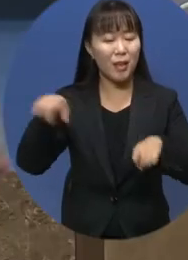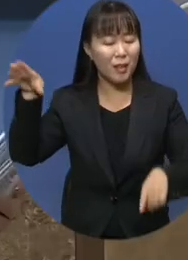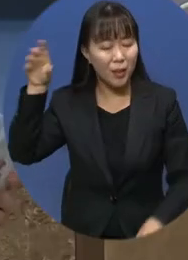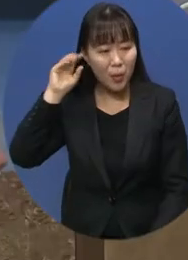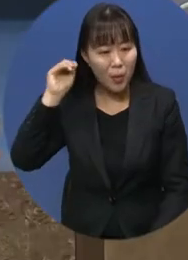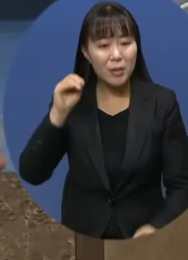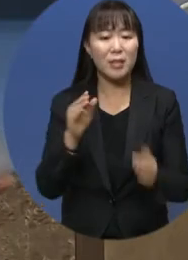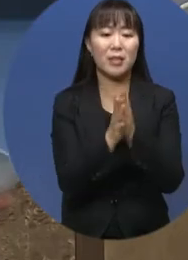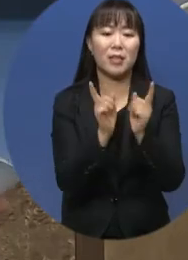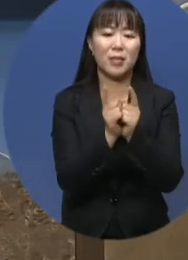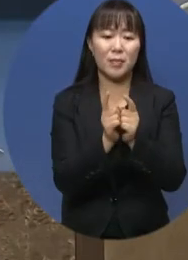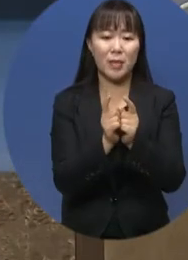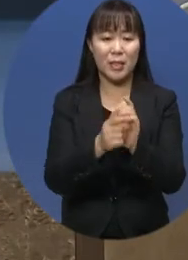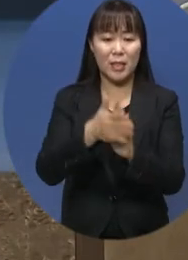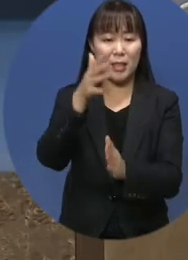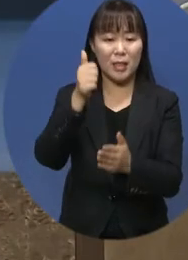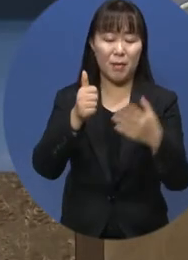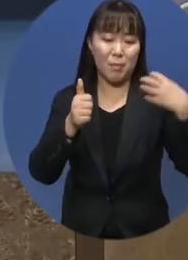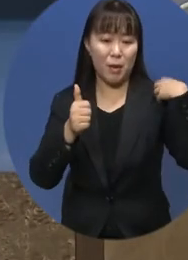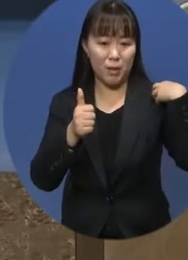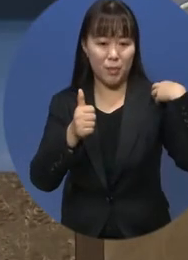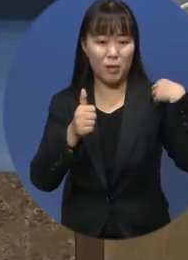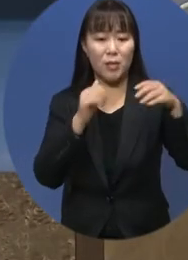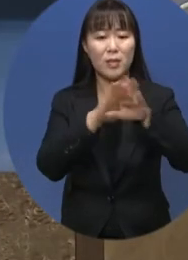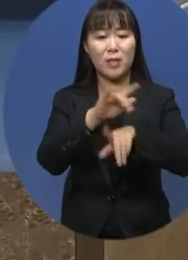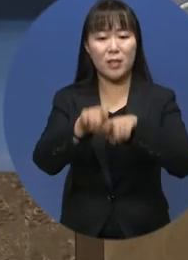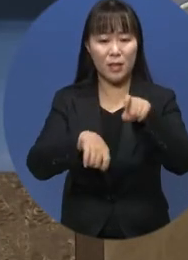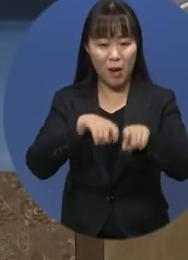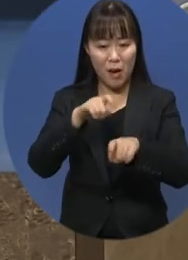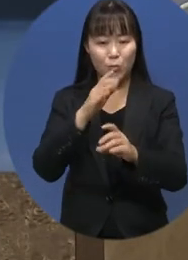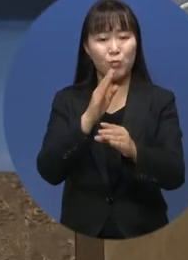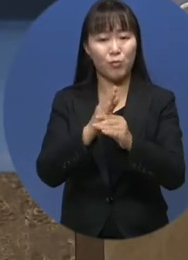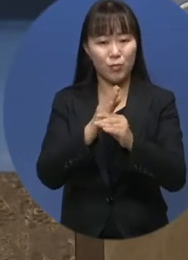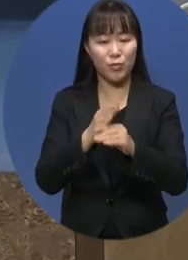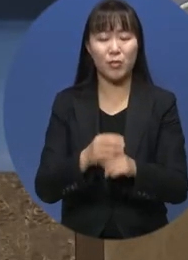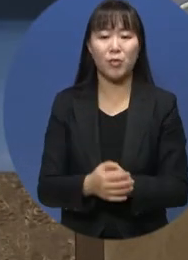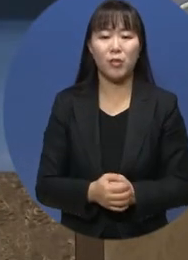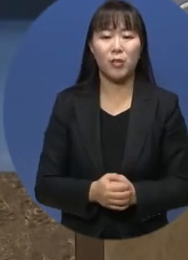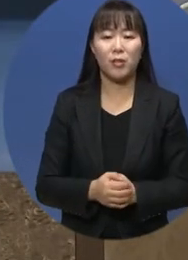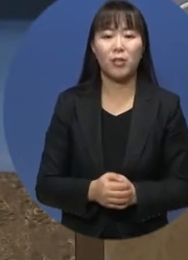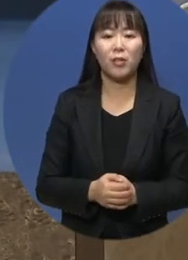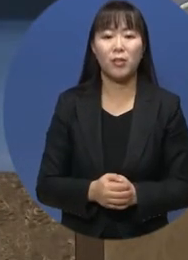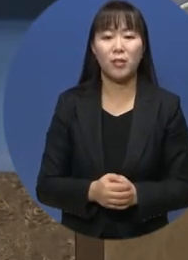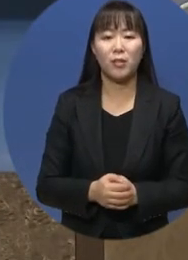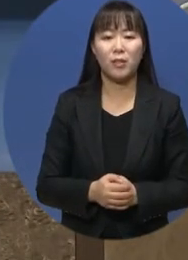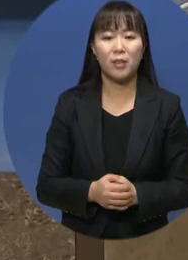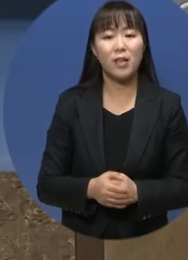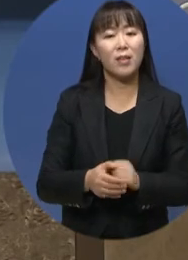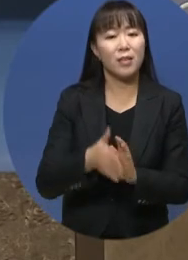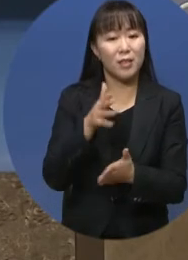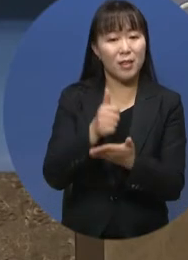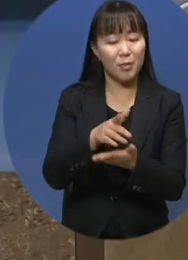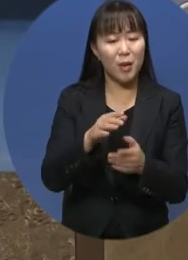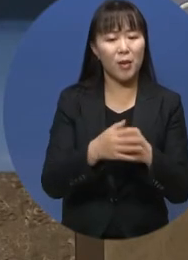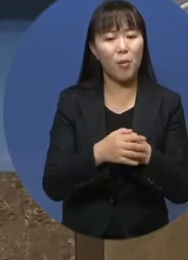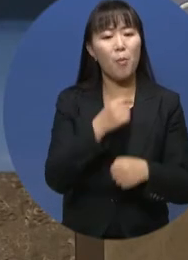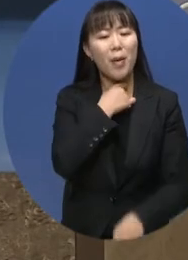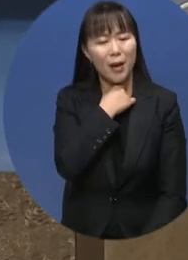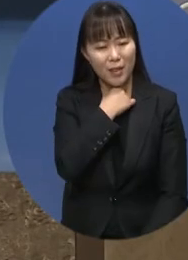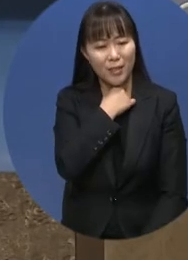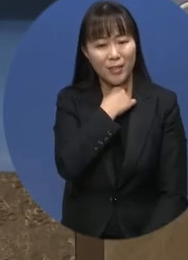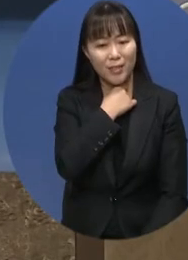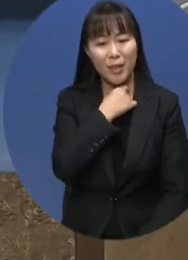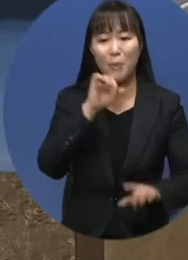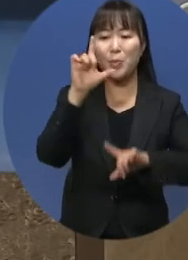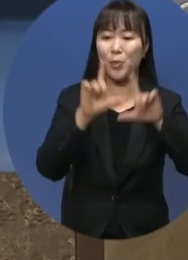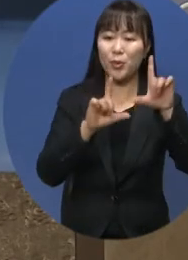너 이거 를 직접 또 시장 직을 맡을 셔서 또 실행을 해 오고 계신데요 그렇다면 시장님께서 좀 꿈꾸시는 고리